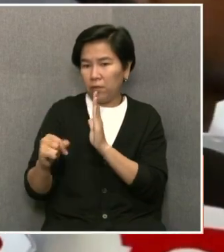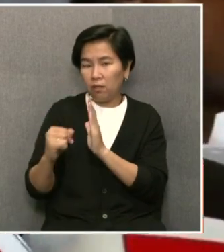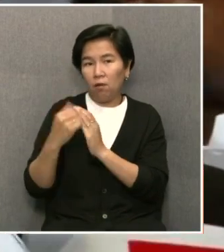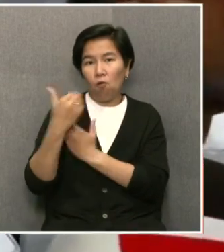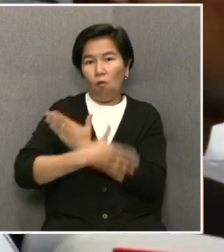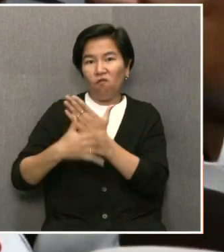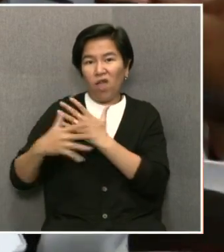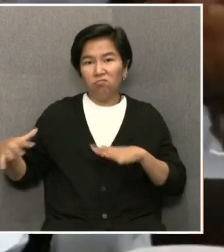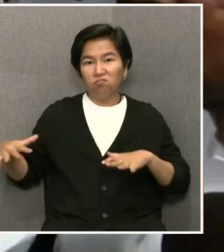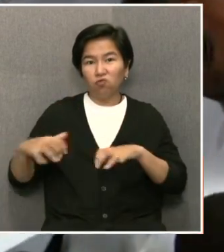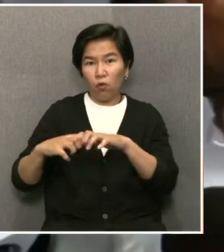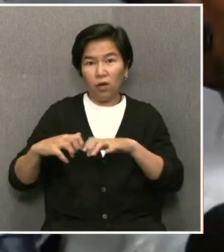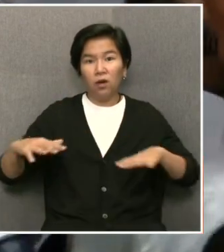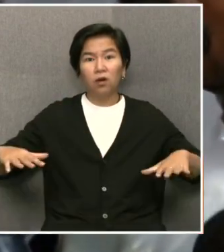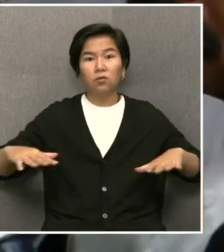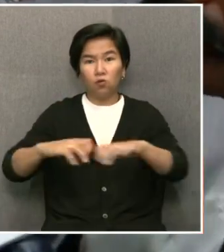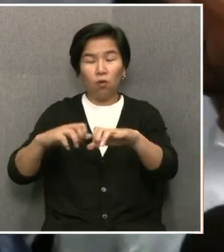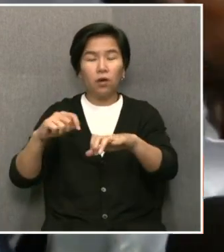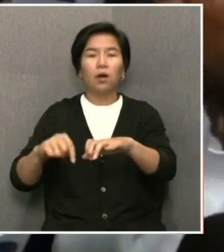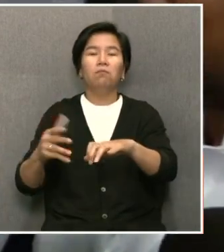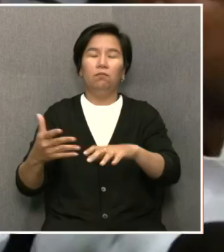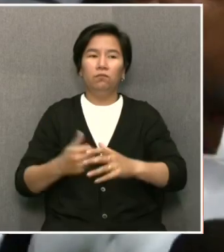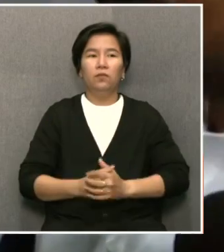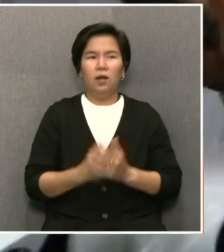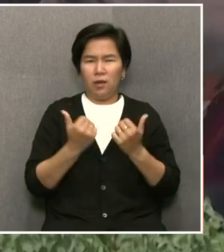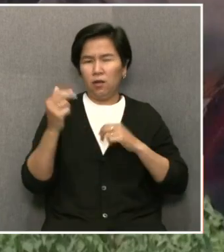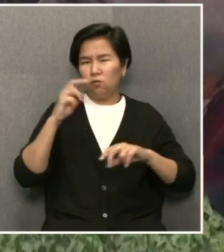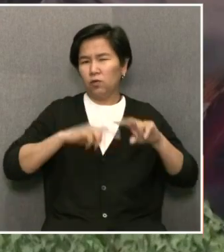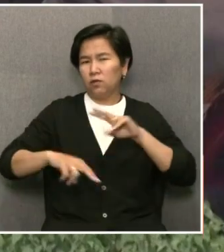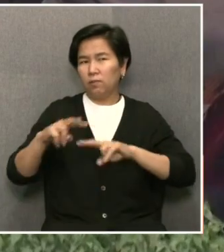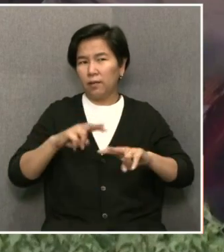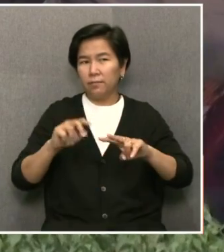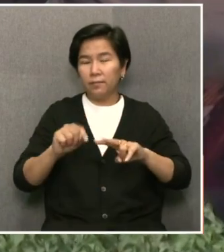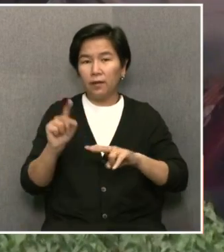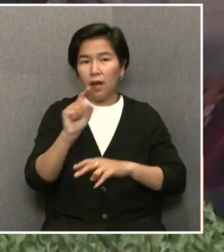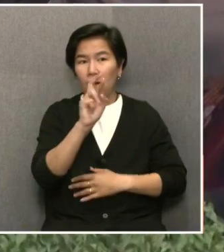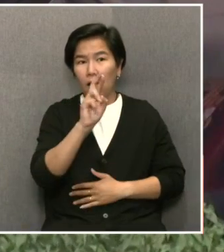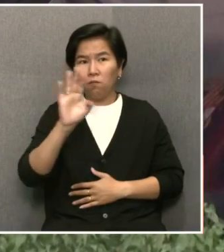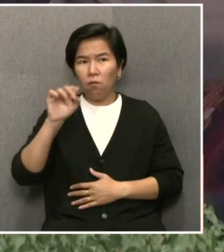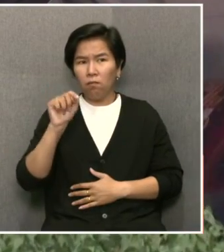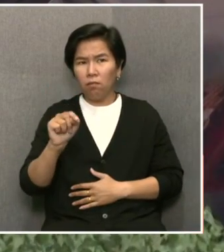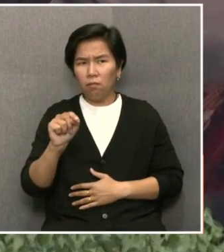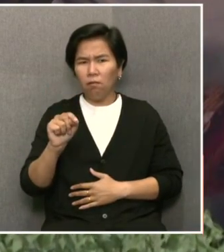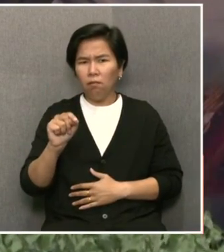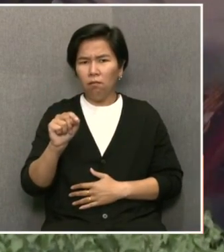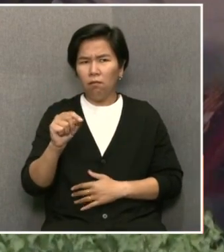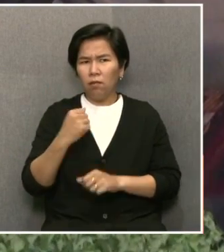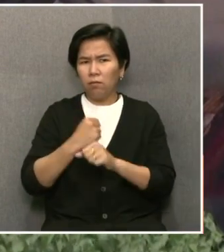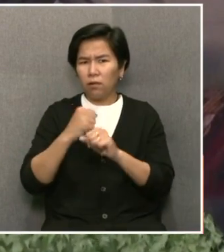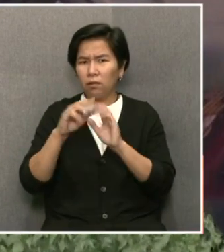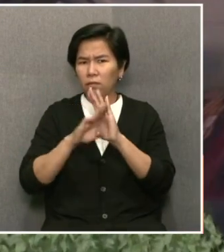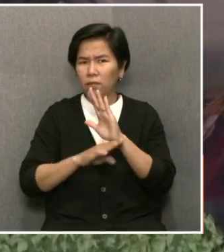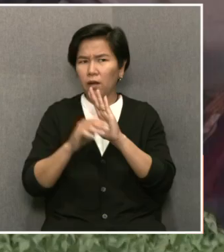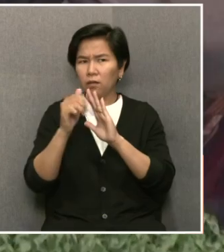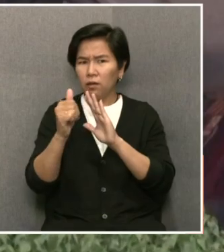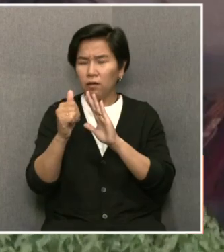เกิดสกนกครั้งนี้ขึ้นหลังจากได้ตรวจสอบโดยทั่วไปก็พบว่าระบบดังกล่าวจริงๆมันก็ยังคงใช้งานได้ดีแล้วก็มีความปลอด